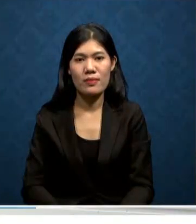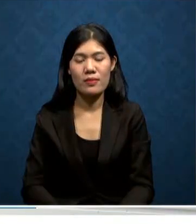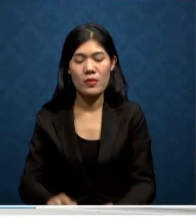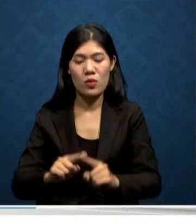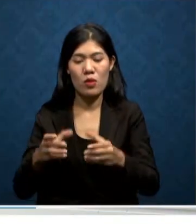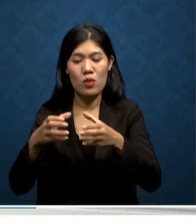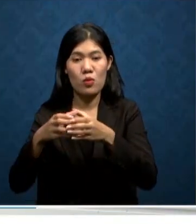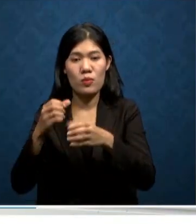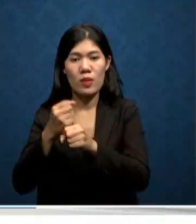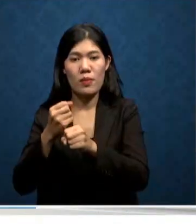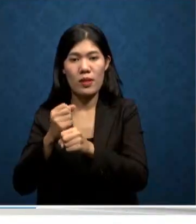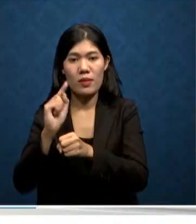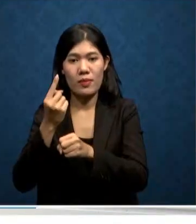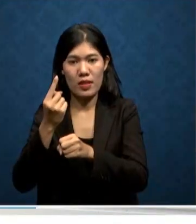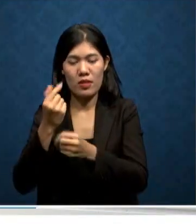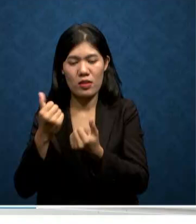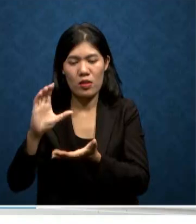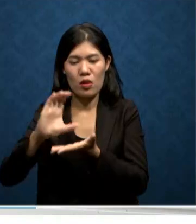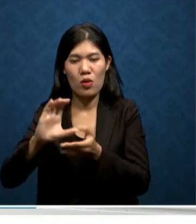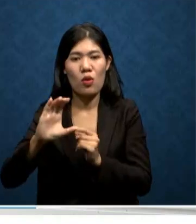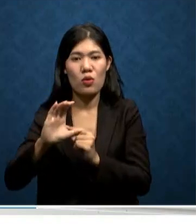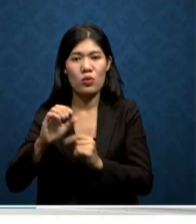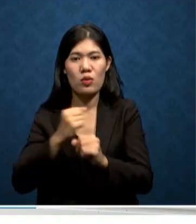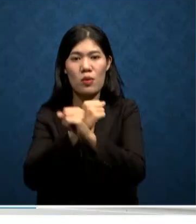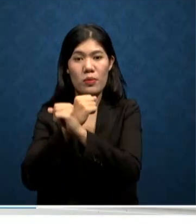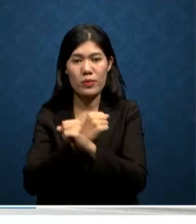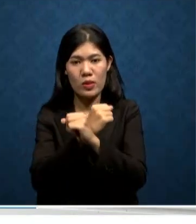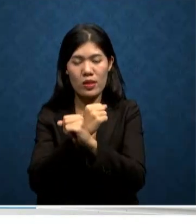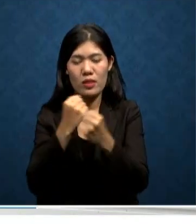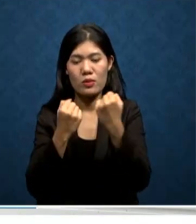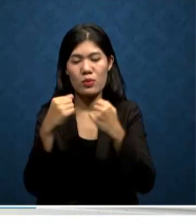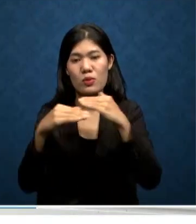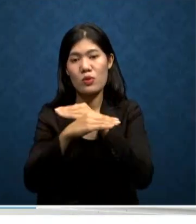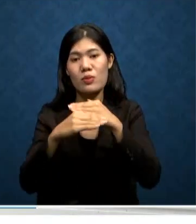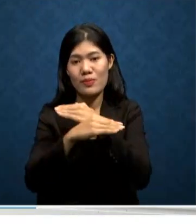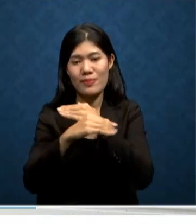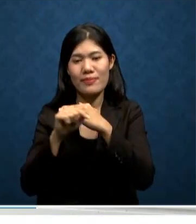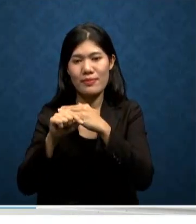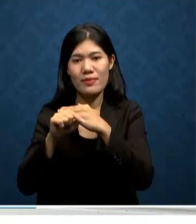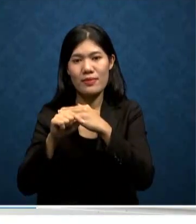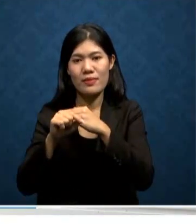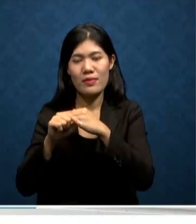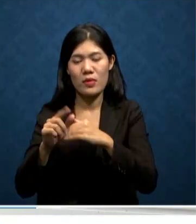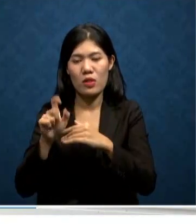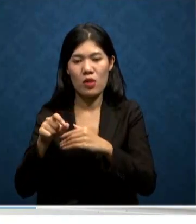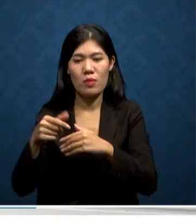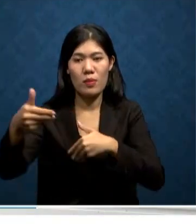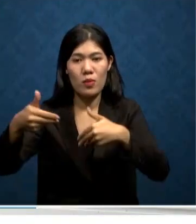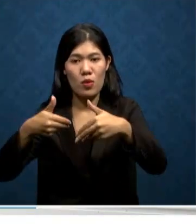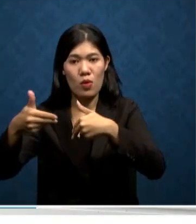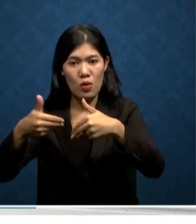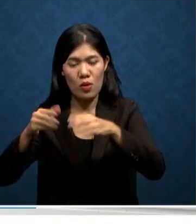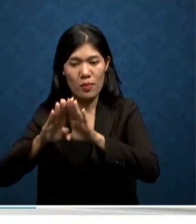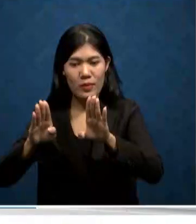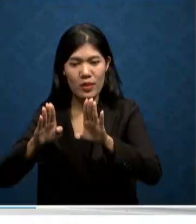ครับกองทุนเพื่อความปลอดภัยในการใช้รถใช้ถนนก็จะเปิดรับคำขอก่อนครับเปิดเพื่อให้